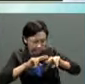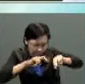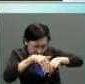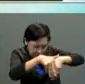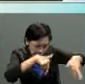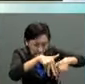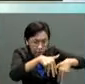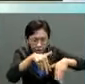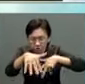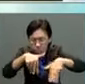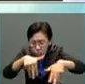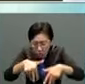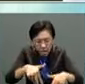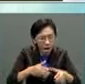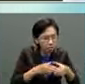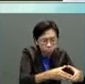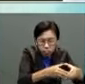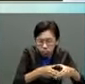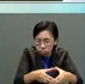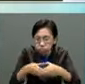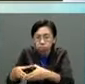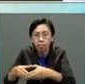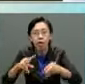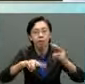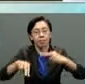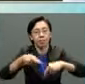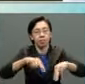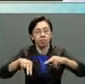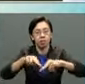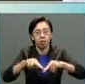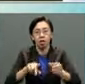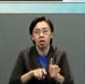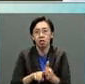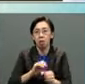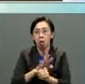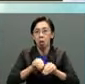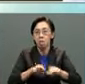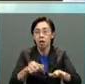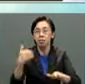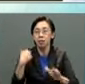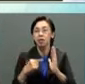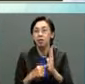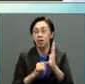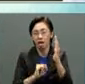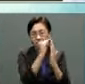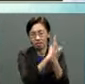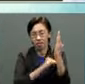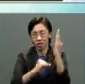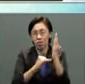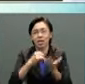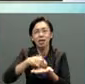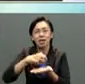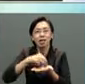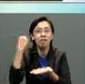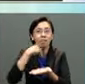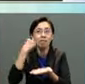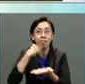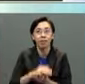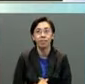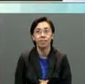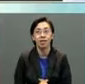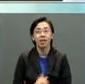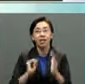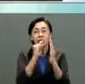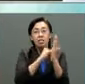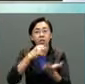งไปในแต่ละพื้นที่เนี่ยซึ่งจะเป็นพื้นที่ที่มีการระบาดอยู่แล้วไม่ว่าจะเป็นจังหวัดที่เราเอ่ยนามบ่อยๆก็ลงเฉพา